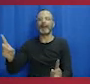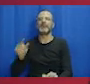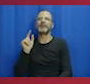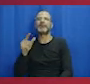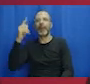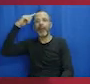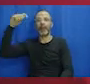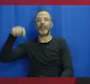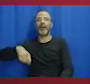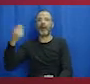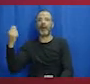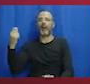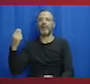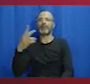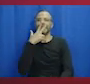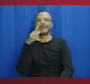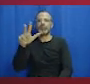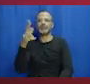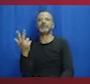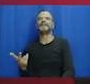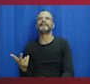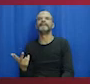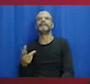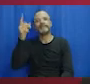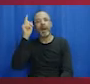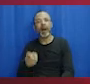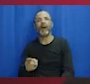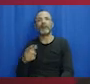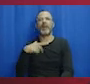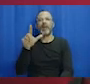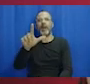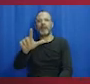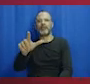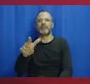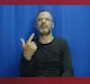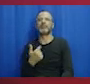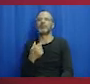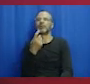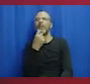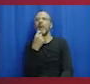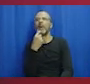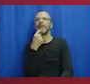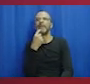الثقافة هي الثقافة العنصرية التي يجب عليها أن يعني